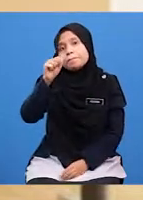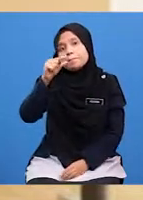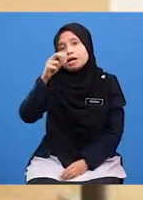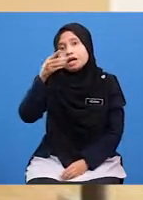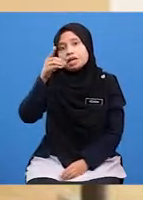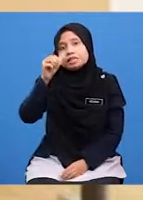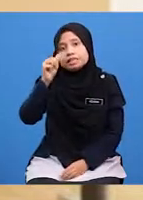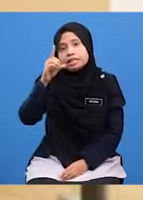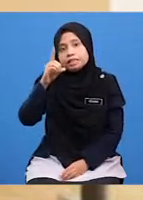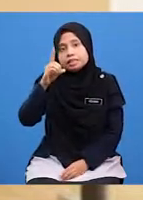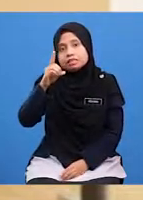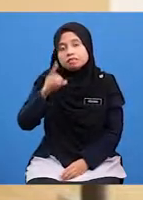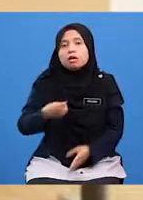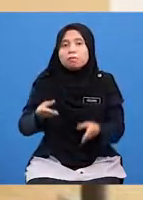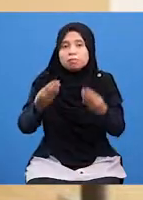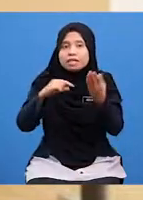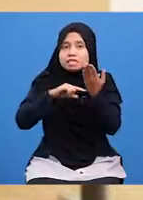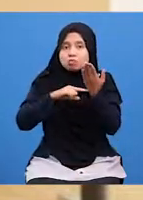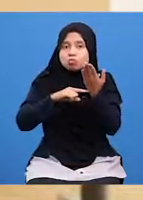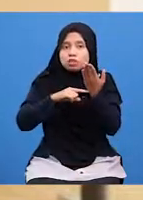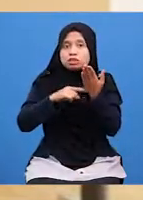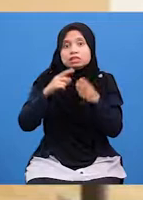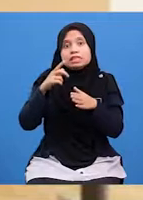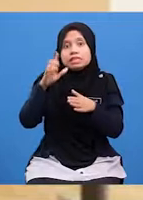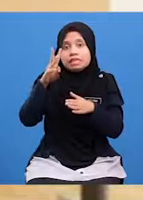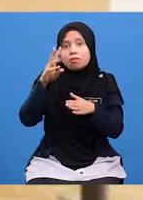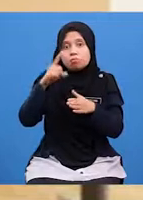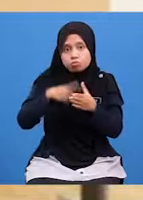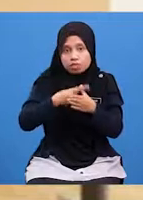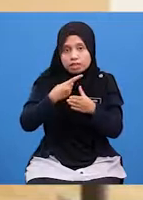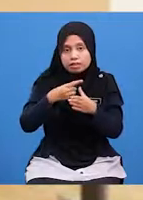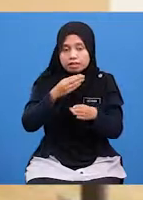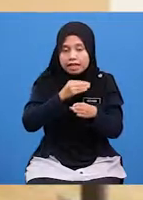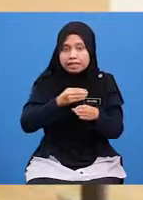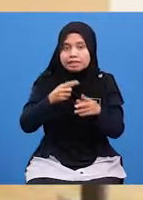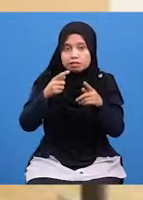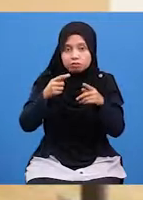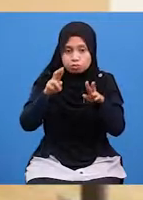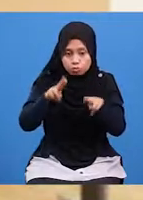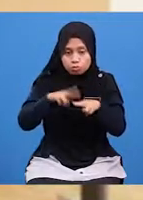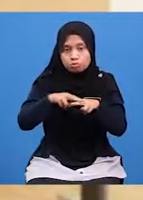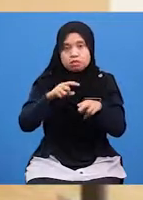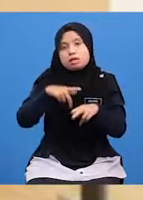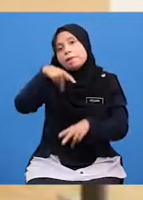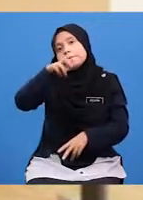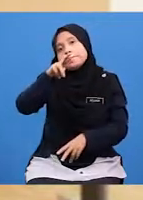dan mengambil jalan memutar selama 6 bulan yang dan seterusnya mendarat di Parsi.